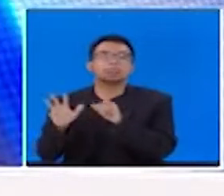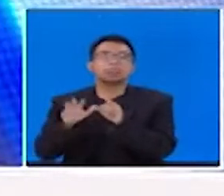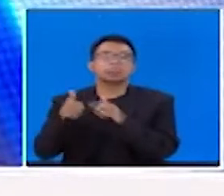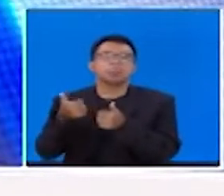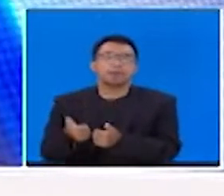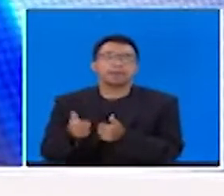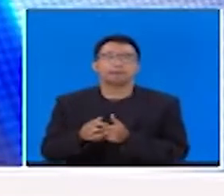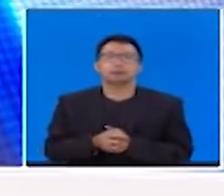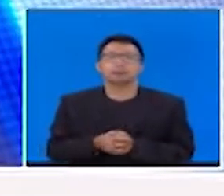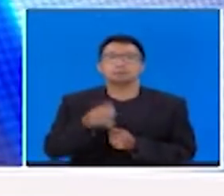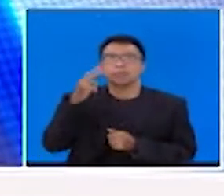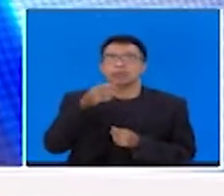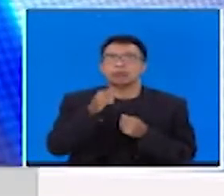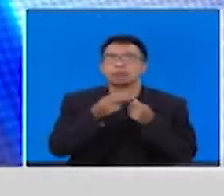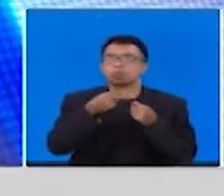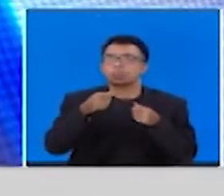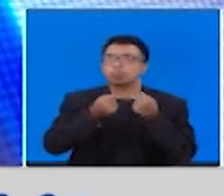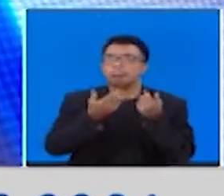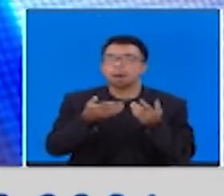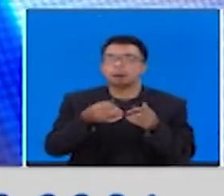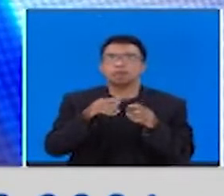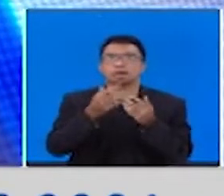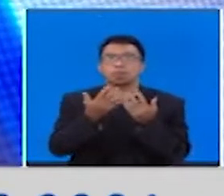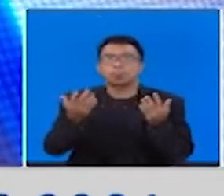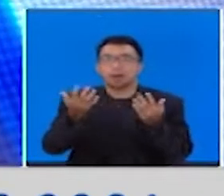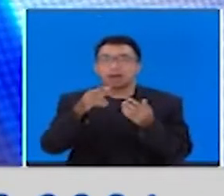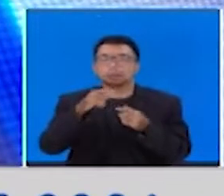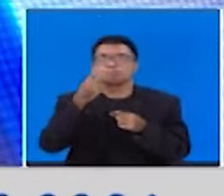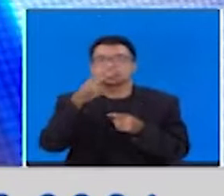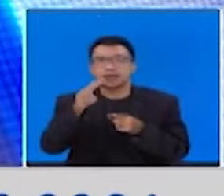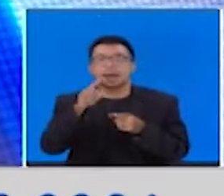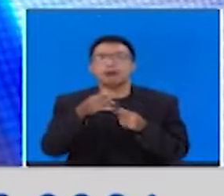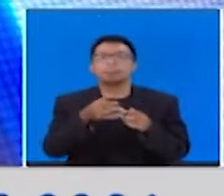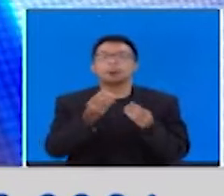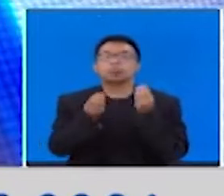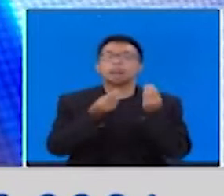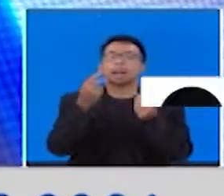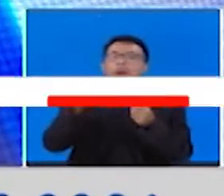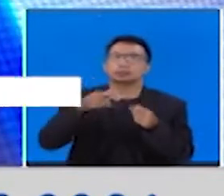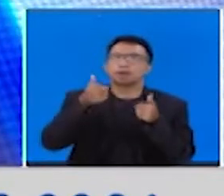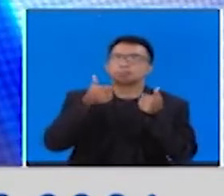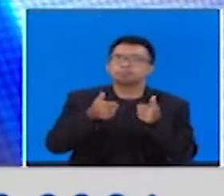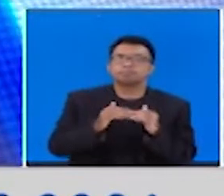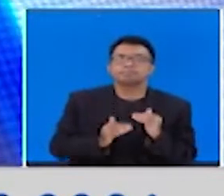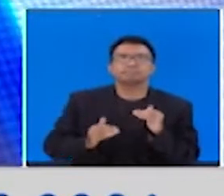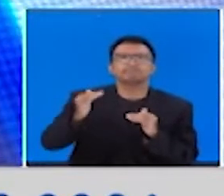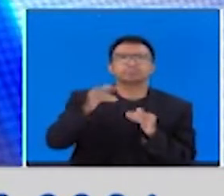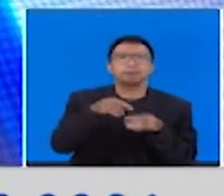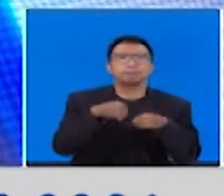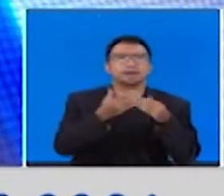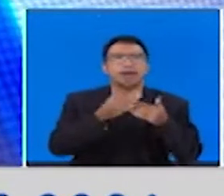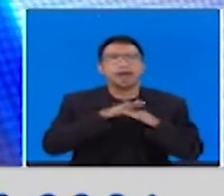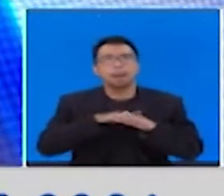Pemirsa, pemerintah Indonesia terus berupaya membangun kepercayaan publik untuk membangkitkan pariwisata tanah air. Salah satunya dengan memberikan rasa aman dan nyaman